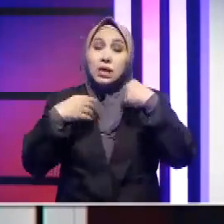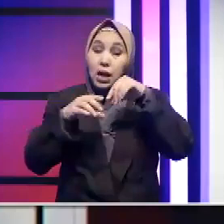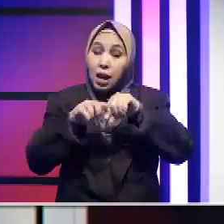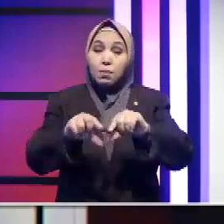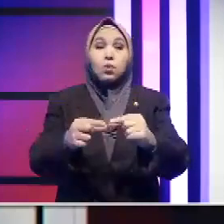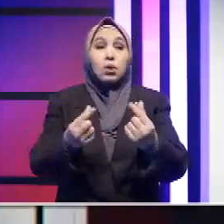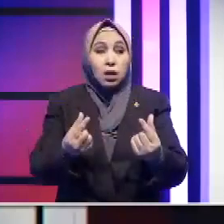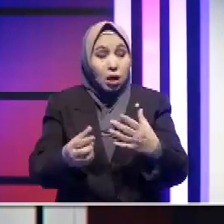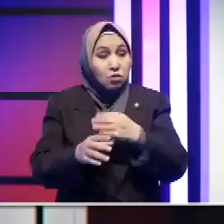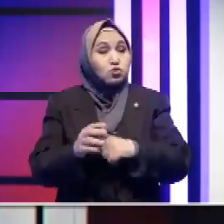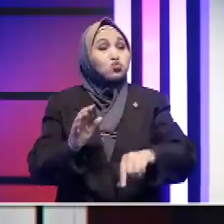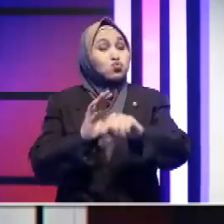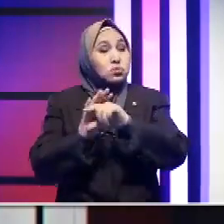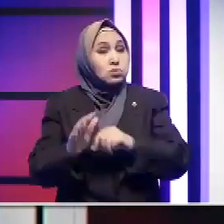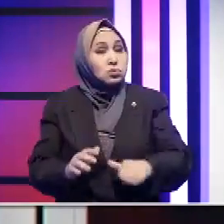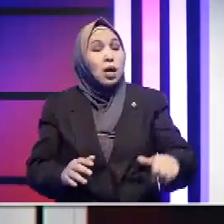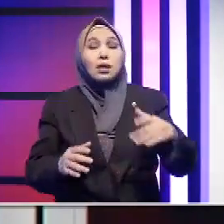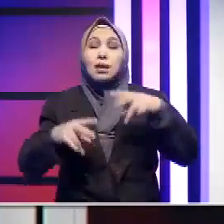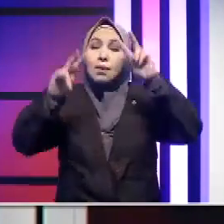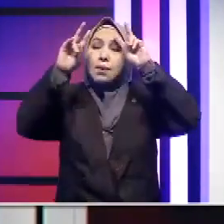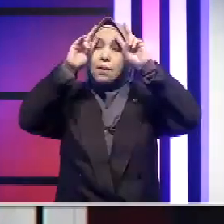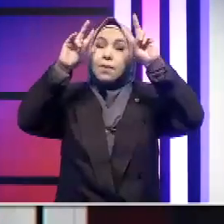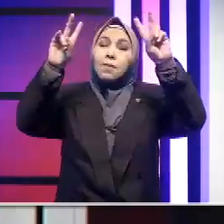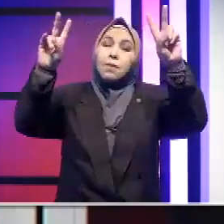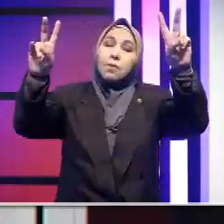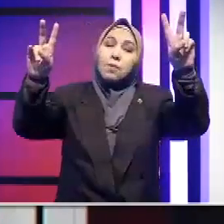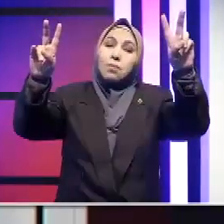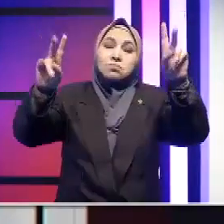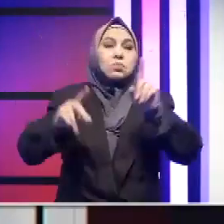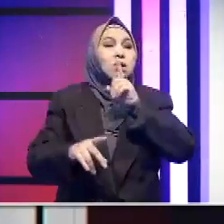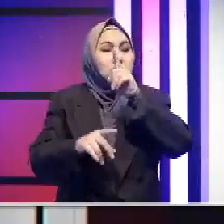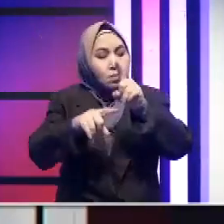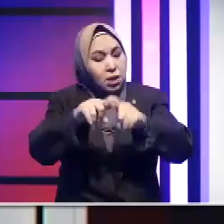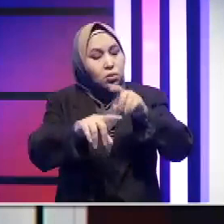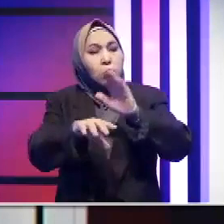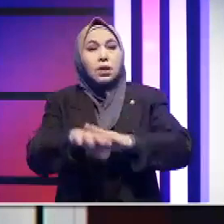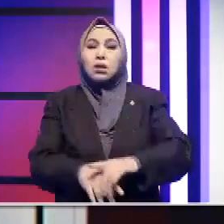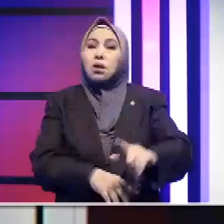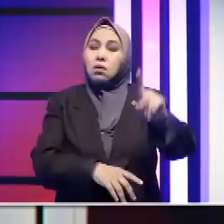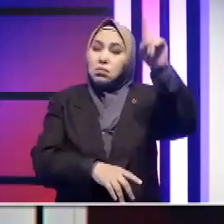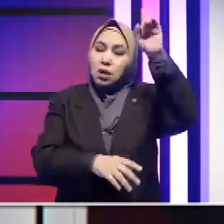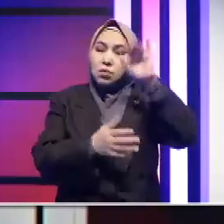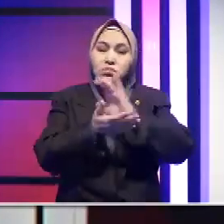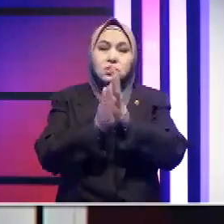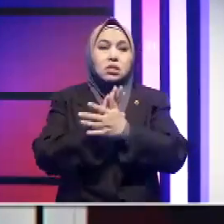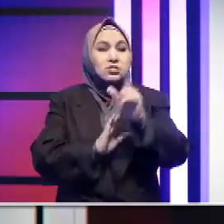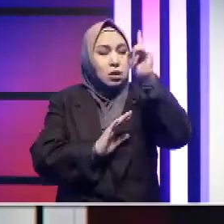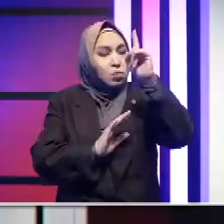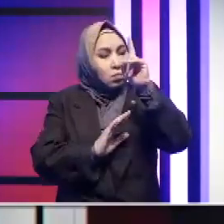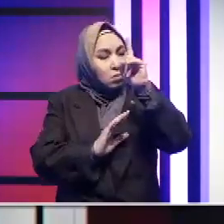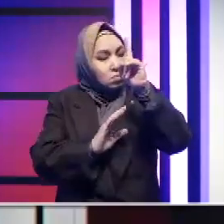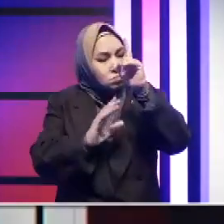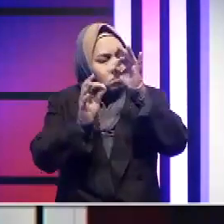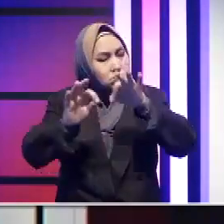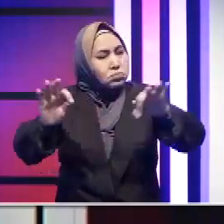al-insyirah sebentar dari misalnya sebenarnya amat melegakan menegakkan mempunyai bergantung kepada Allah itu adalah sebagai satu Puncak yang